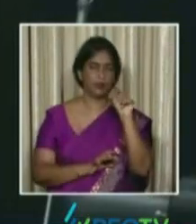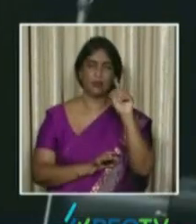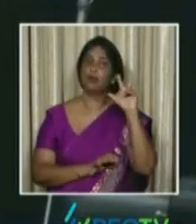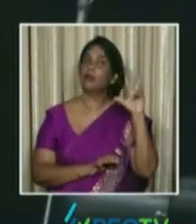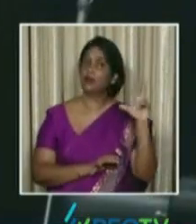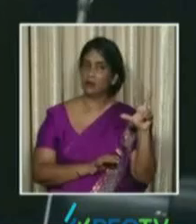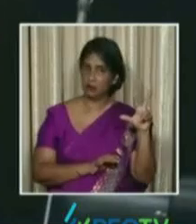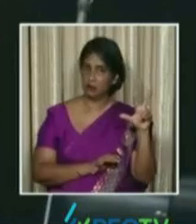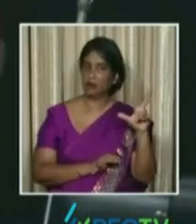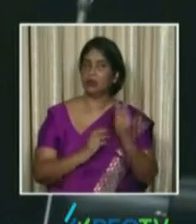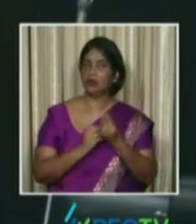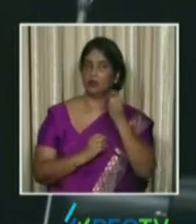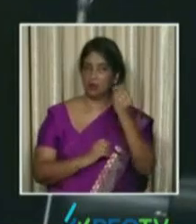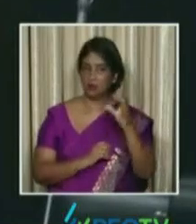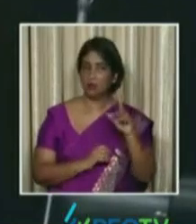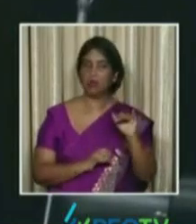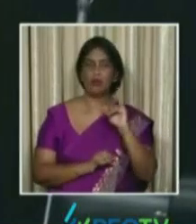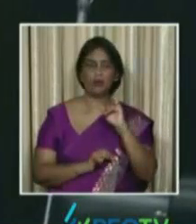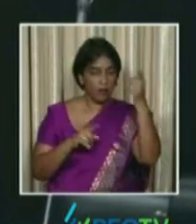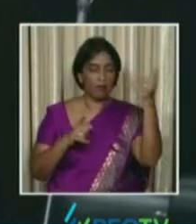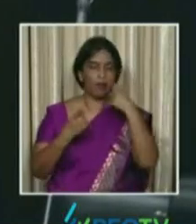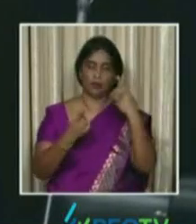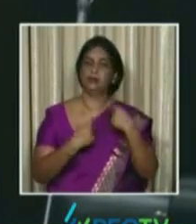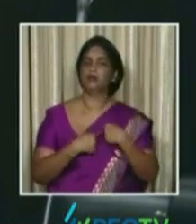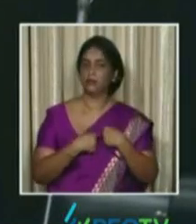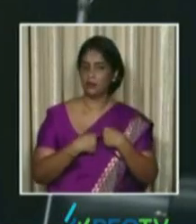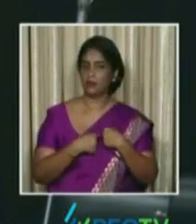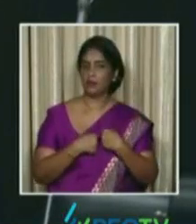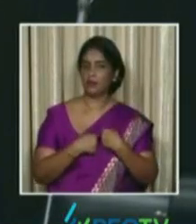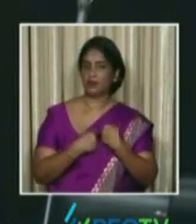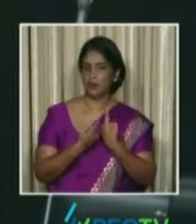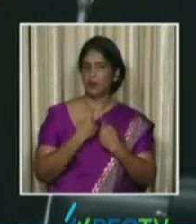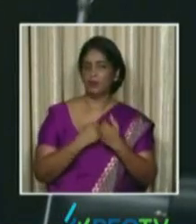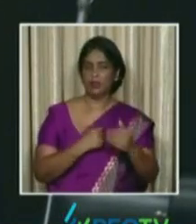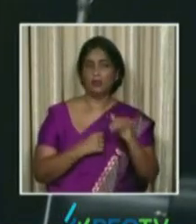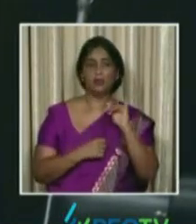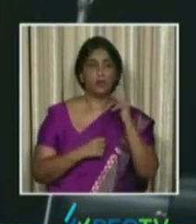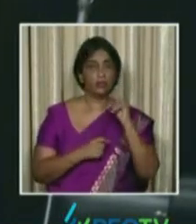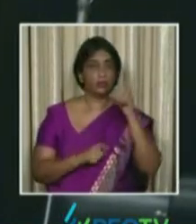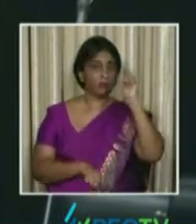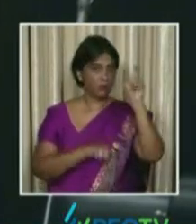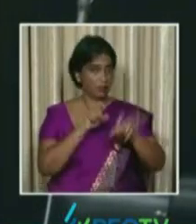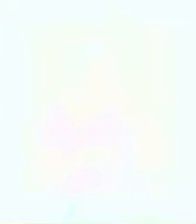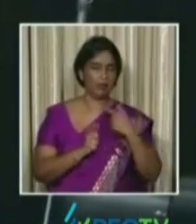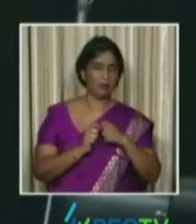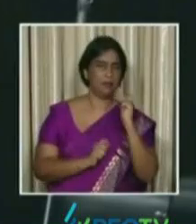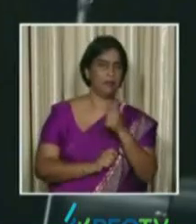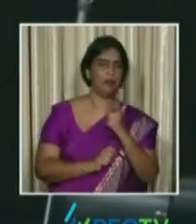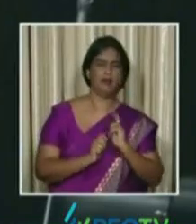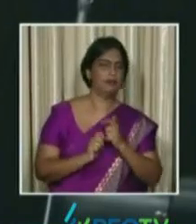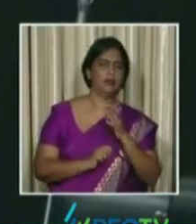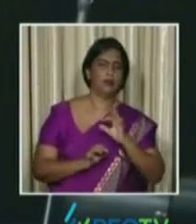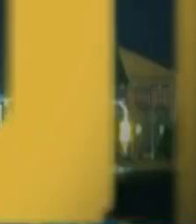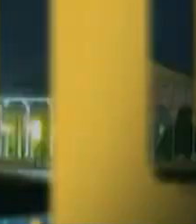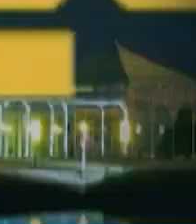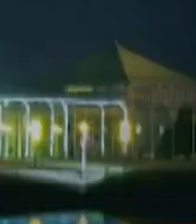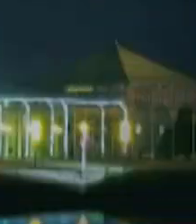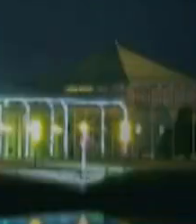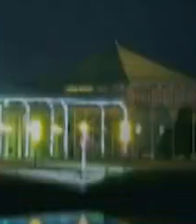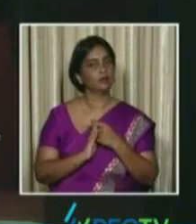5.8ක් ලබා දීලා තිබුණා. ඒක 6 ගානකට ගිහින් තිබුණා. දැන් මම පරීක්ෂණයකුත් කරගෙන යනවා. සමහර නිලධාරීන් හිතාමතාම වැඩපිළිවෙල කඩාකප්පල්